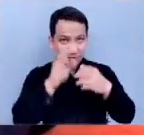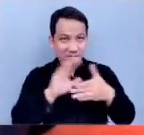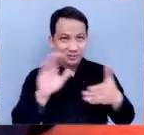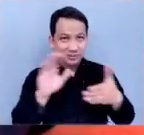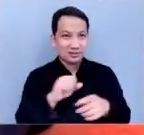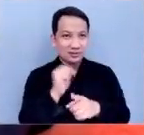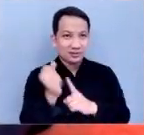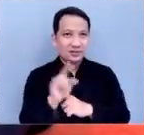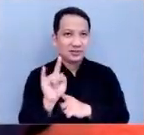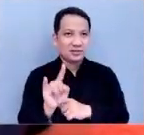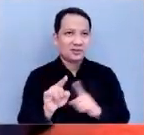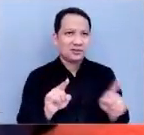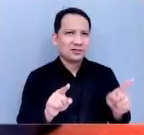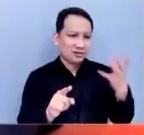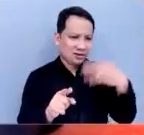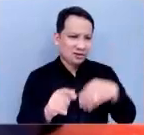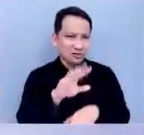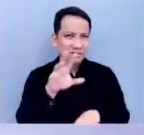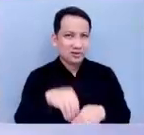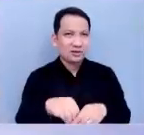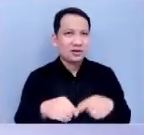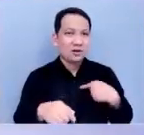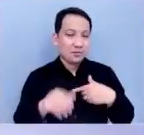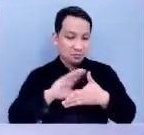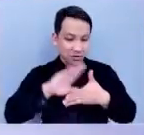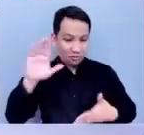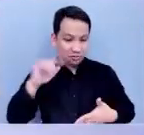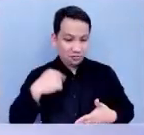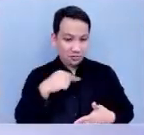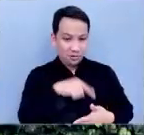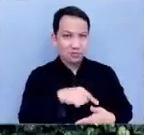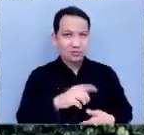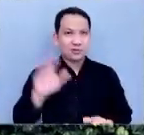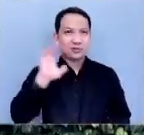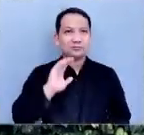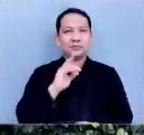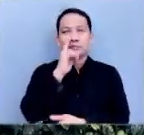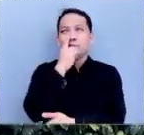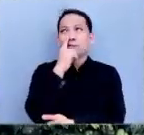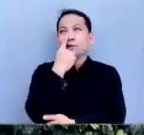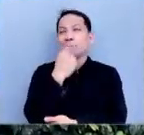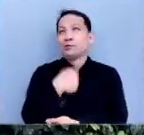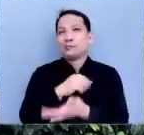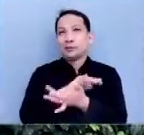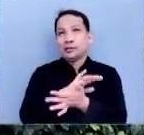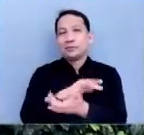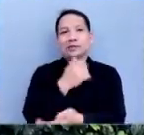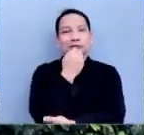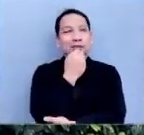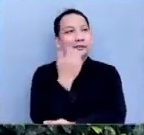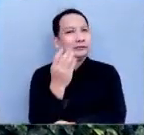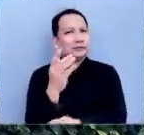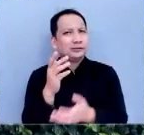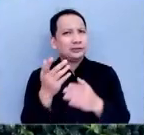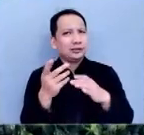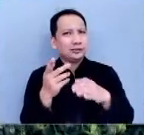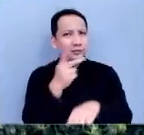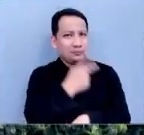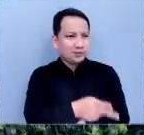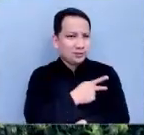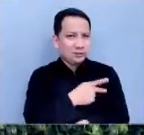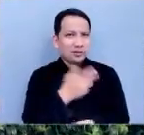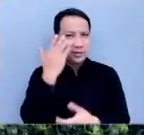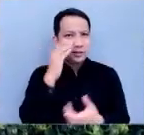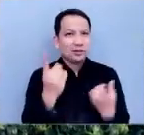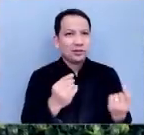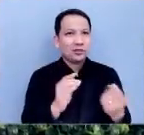social media. No? Parang panapasok doon? Well, nagsimula yan kasi walang magawa nung pandemya. Tapos maraming mga pasyente ang hindi alam kung ano yung dapat nila